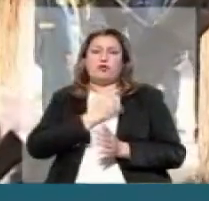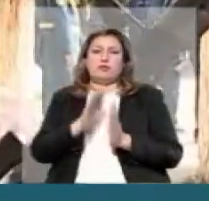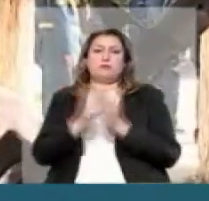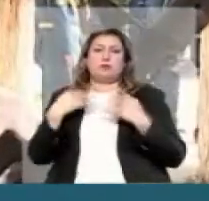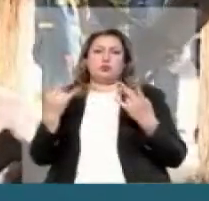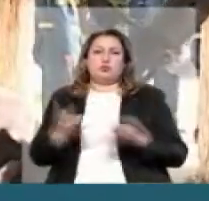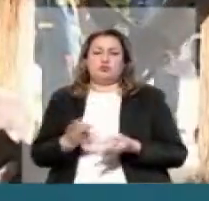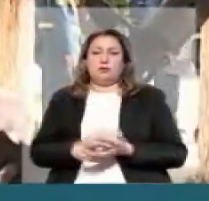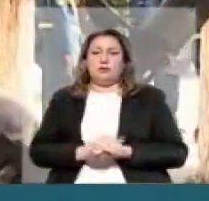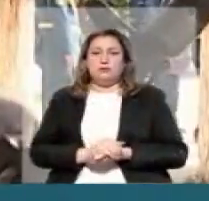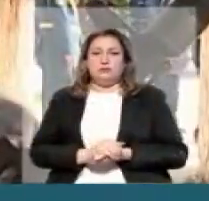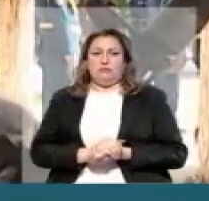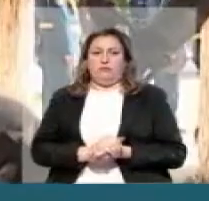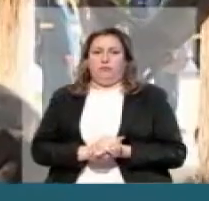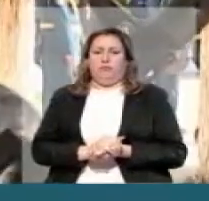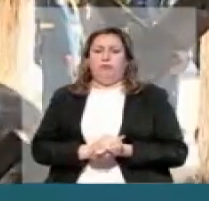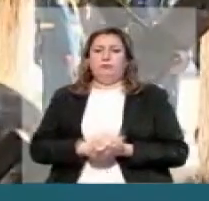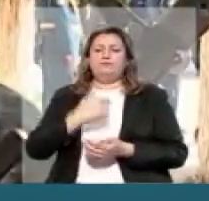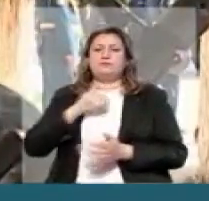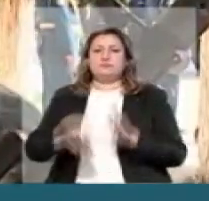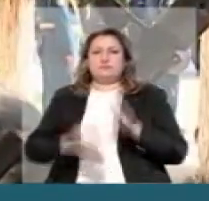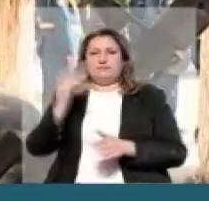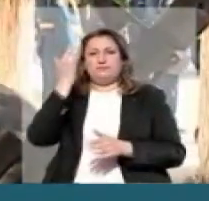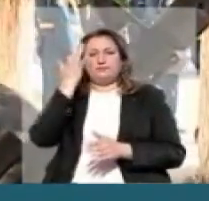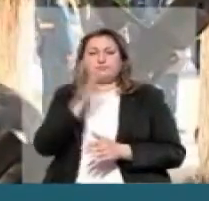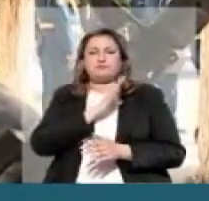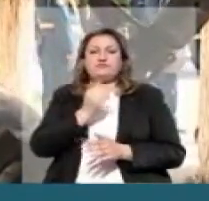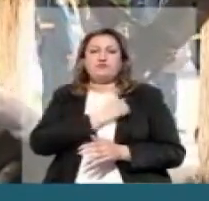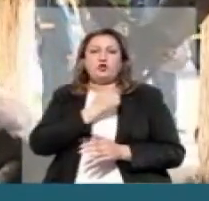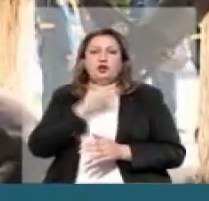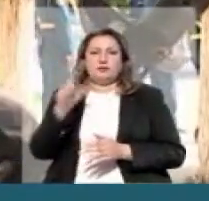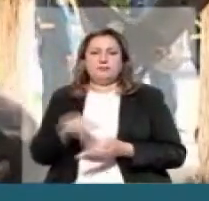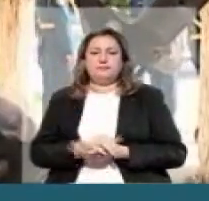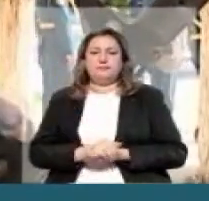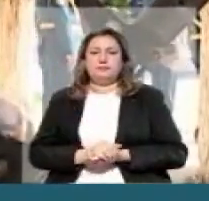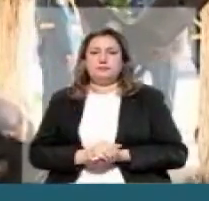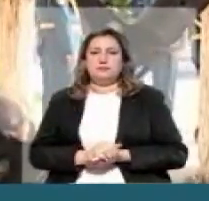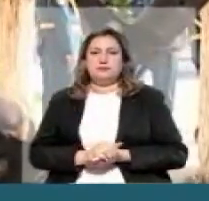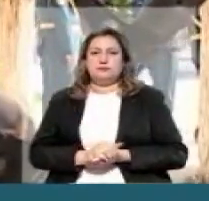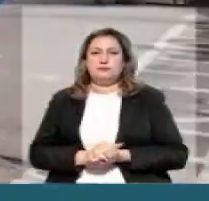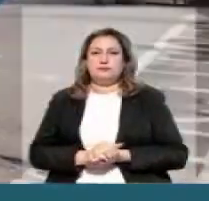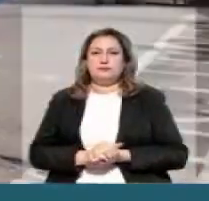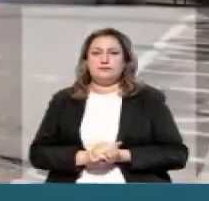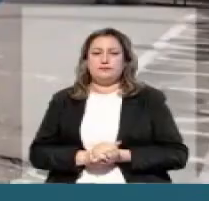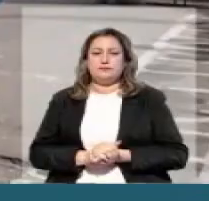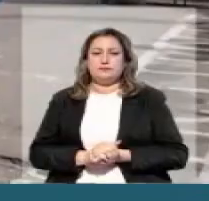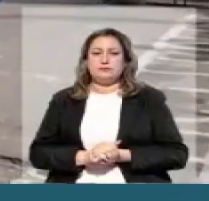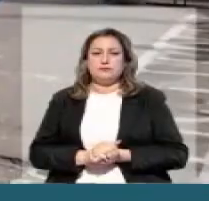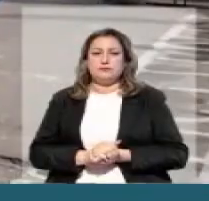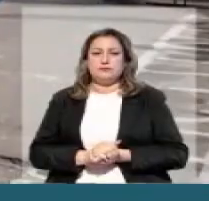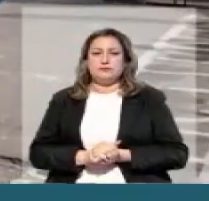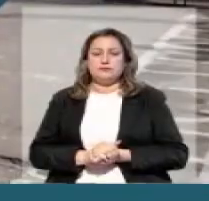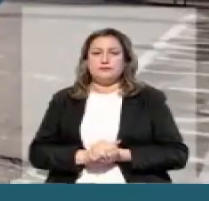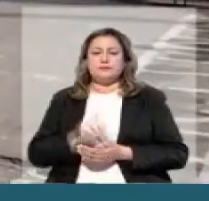қиыншылықтарды адал орындауға, сондай-ақ Қазақстан Республикасының алдындағы қызметімізді адал атқаруға ант етеміз. Жас сарбаздар